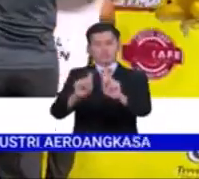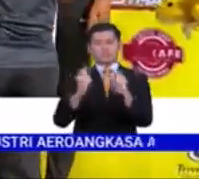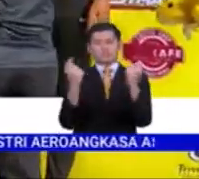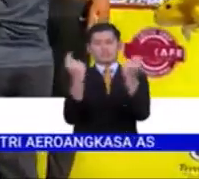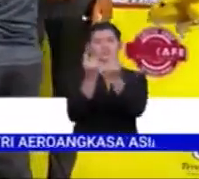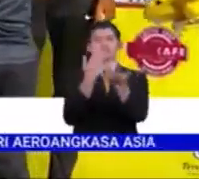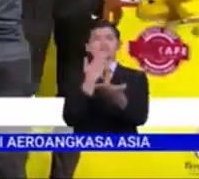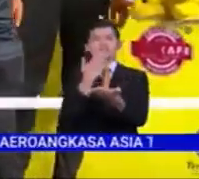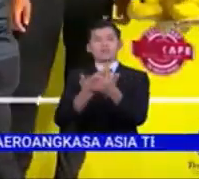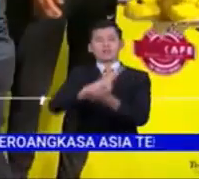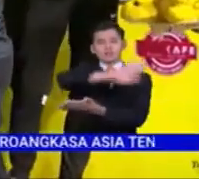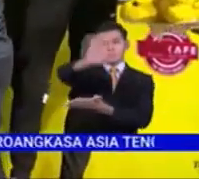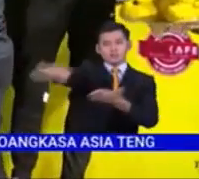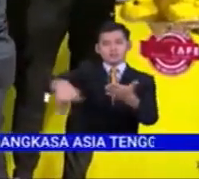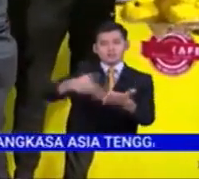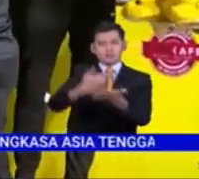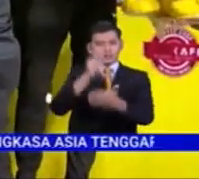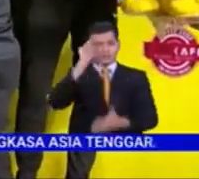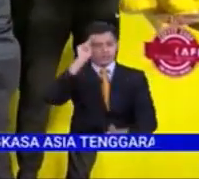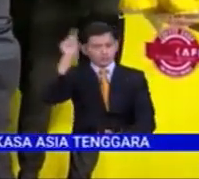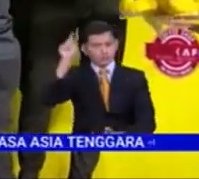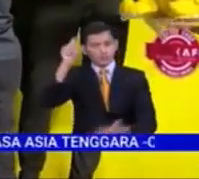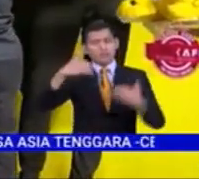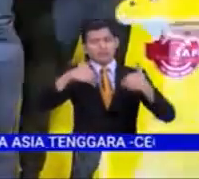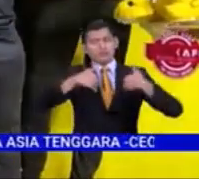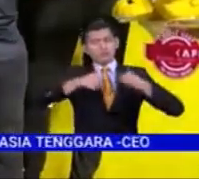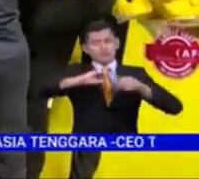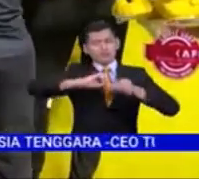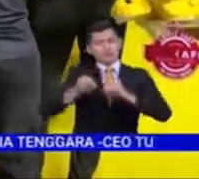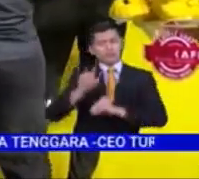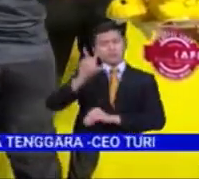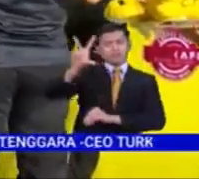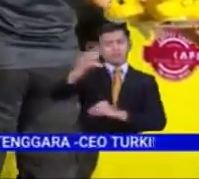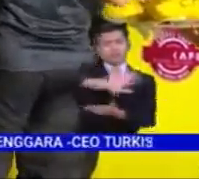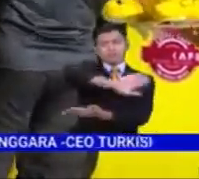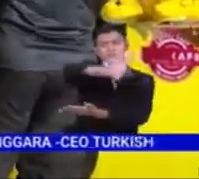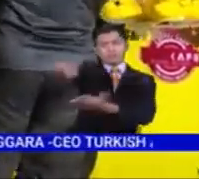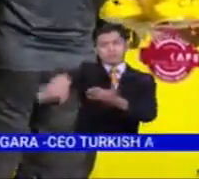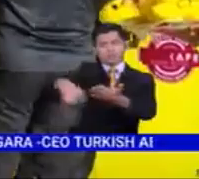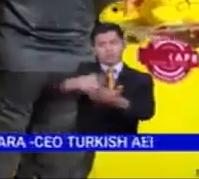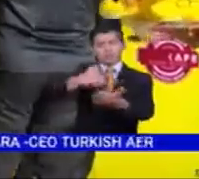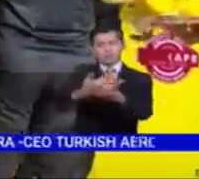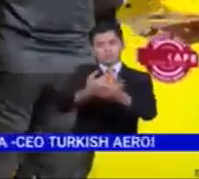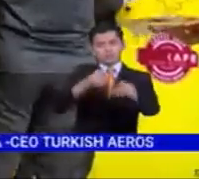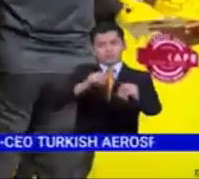terbaik keseluruhan Terengganu selain berada di tempat ketiga keseluruhan.